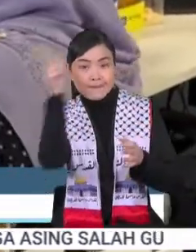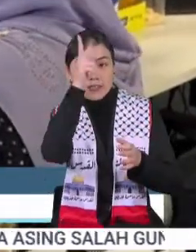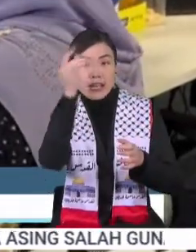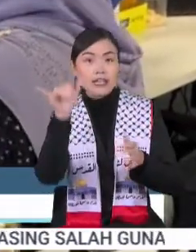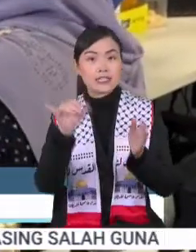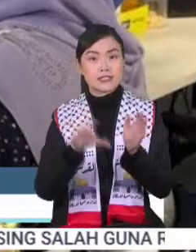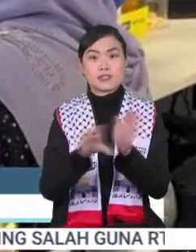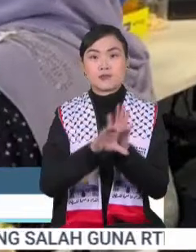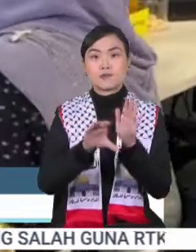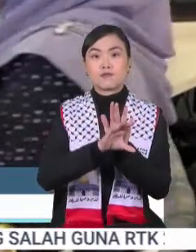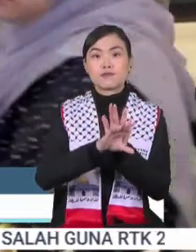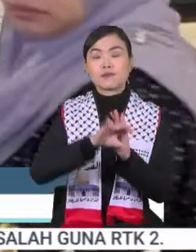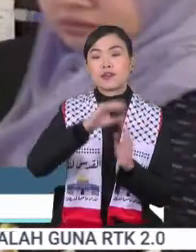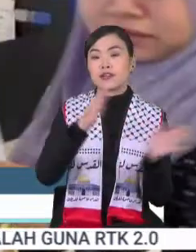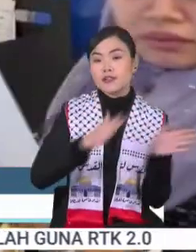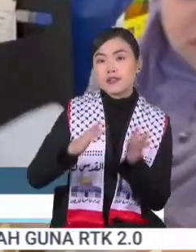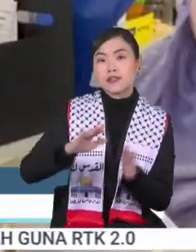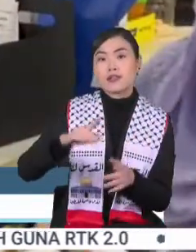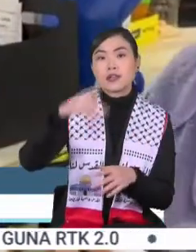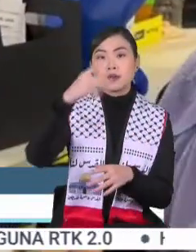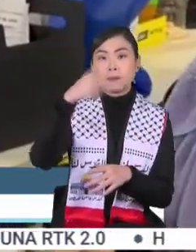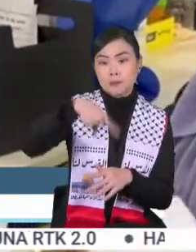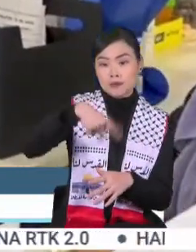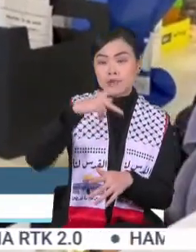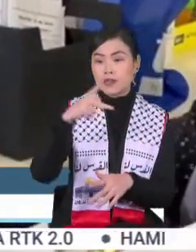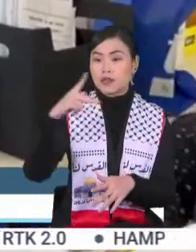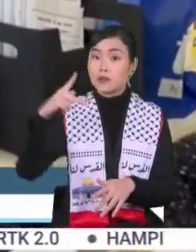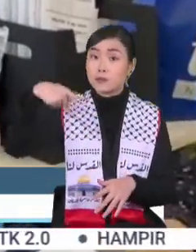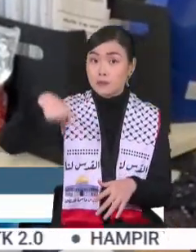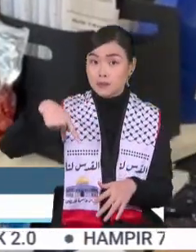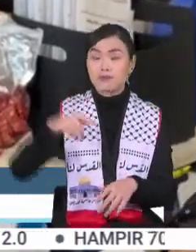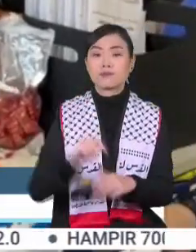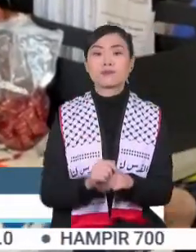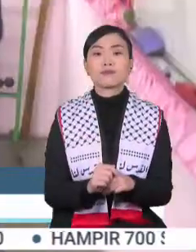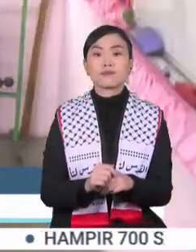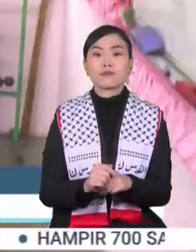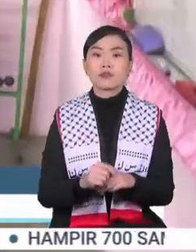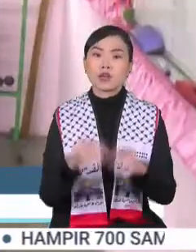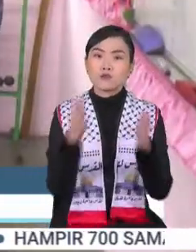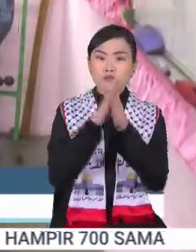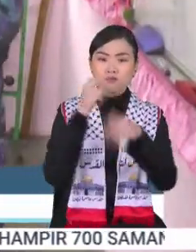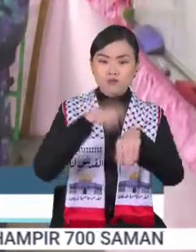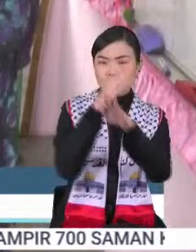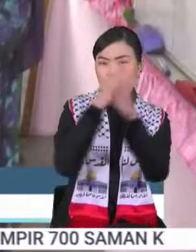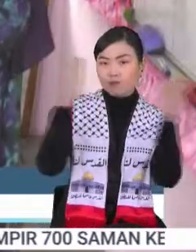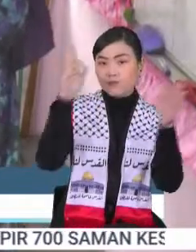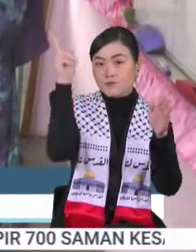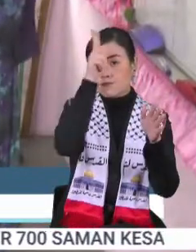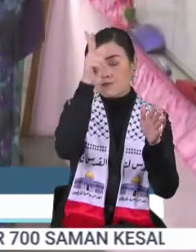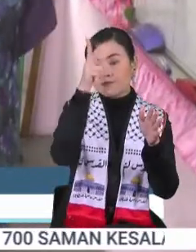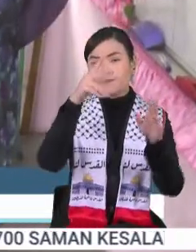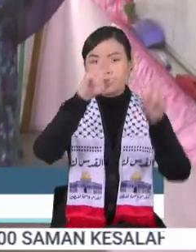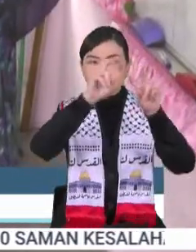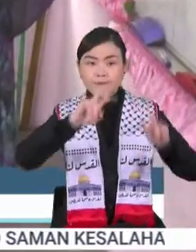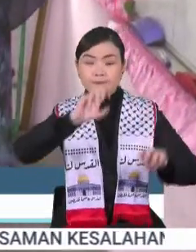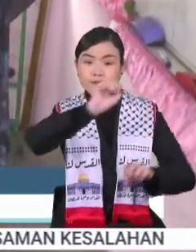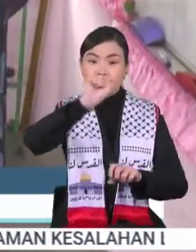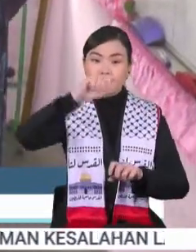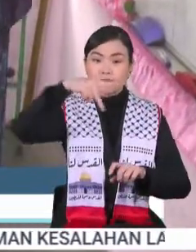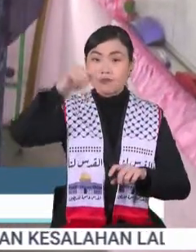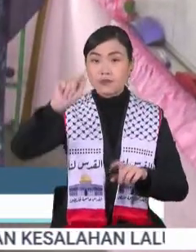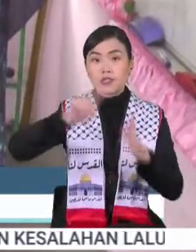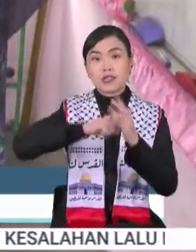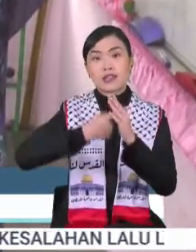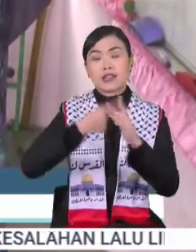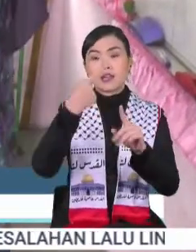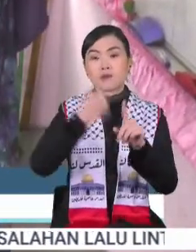seperti inisiatif penghargaan khas kepada pesara pkkp berdasarkan tempoh diberikan kerajaan kajian sspa yang bermula